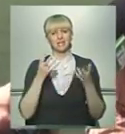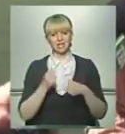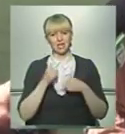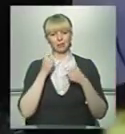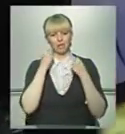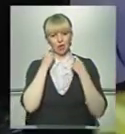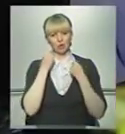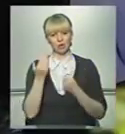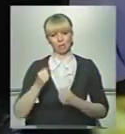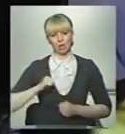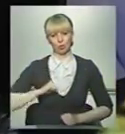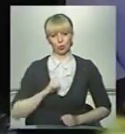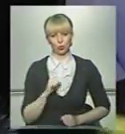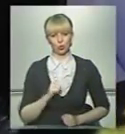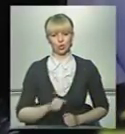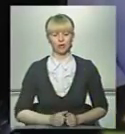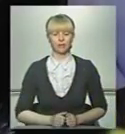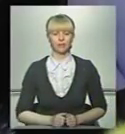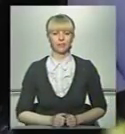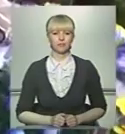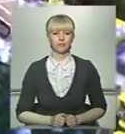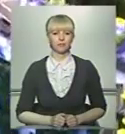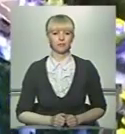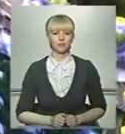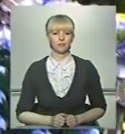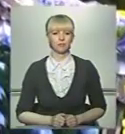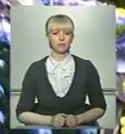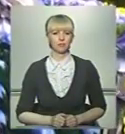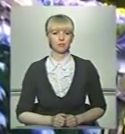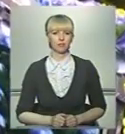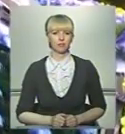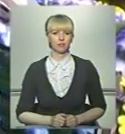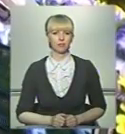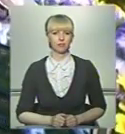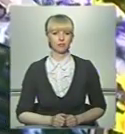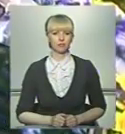З днем народження тебе, друже. Анастасія Кукуячук, Андрій Бойчук, телеканал «Буковина».